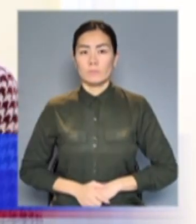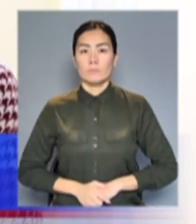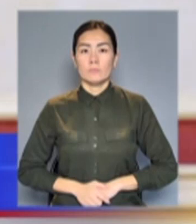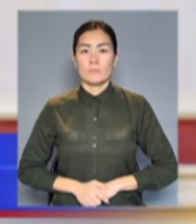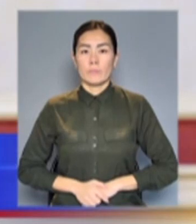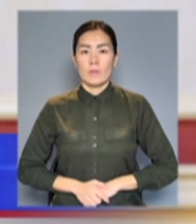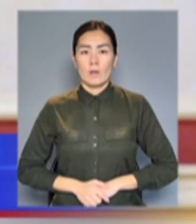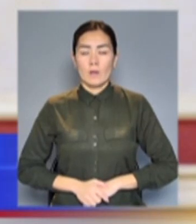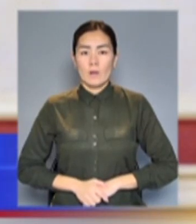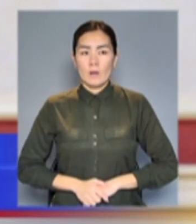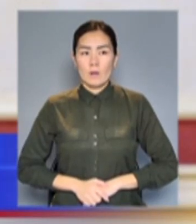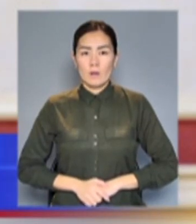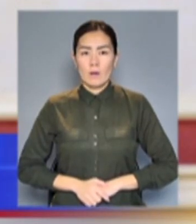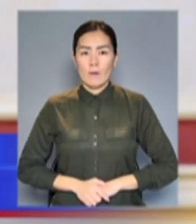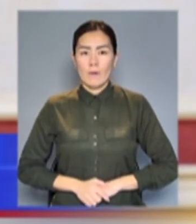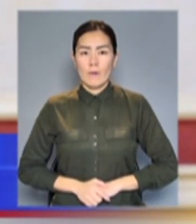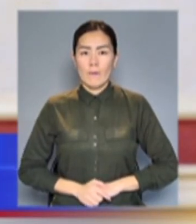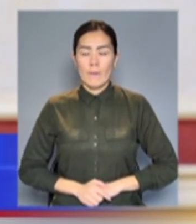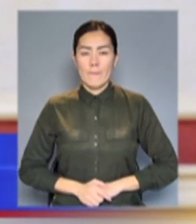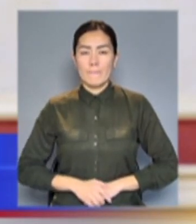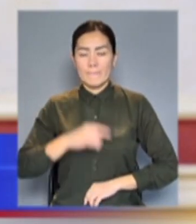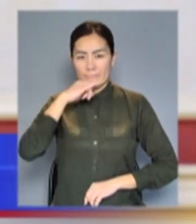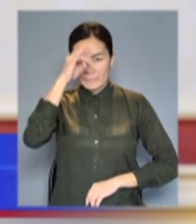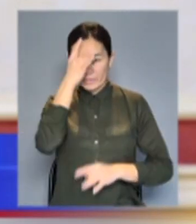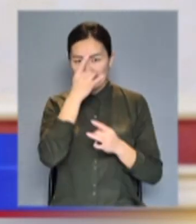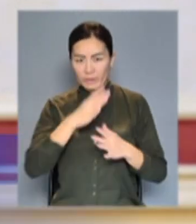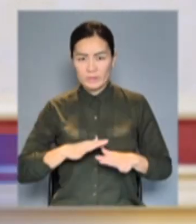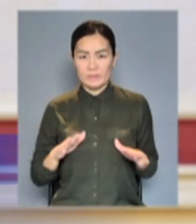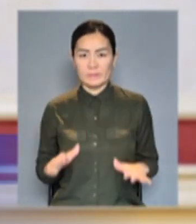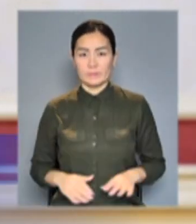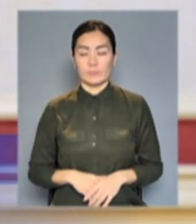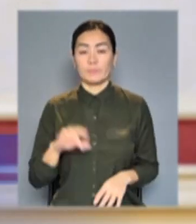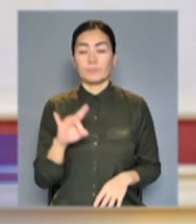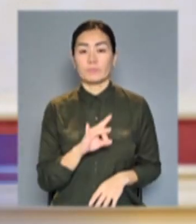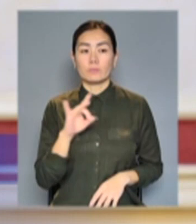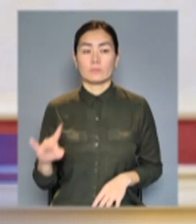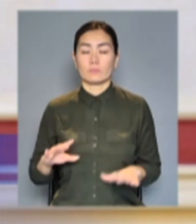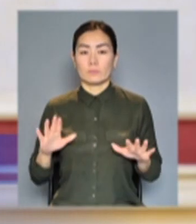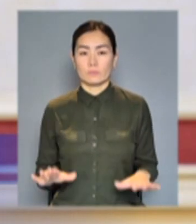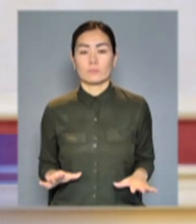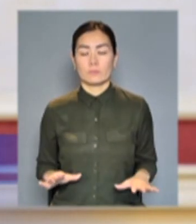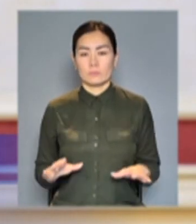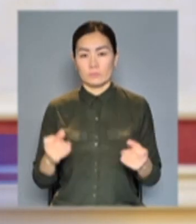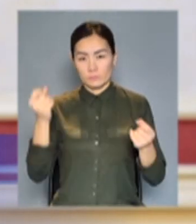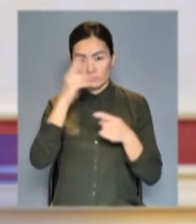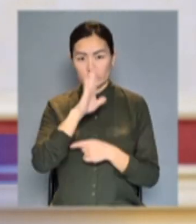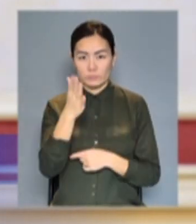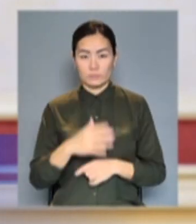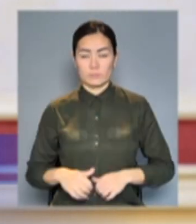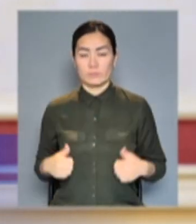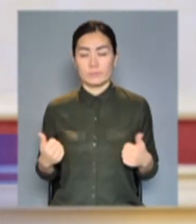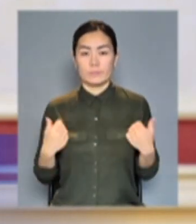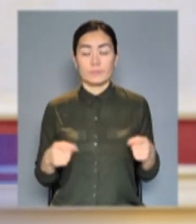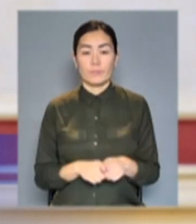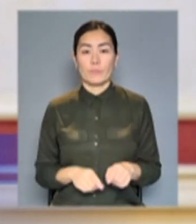тұтамын. Қазіргі кездегі қазақ мәдениетіндегі діннің орны үлкен екенін білеміз, бірақ соған қарамастан